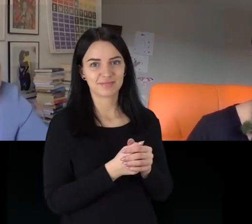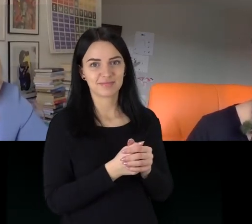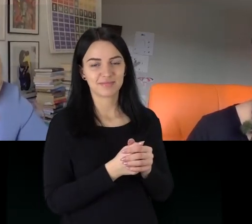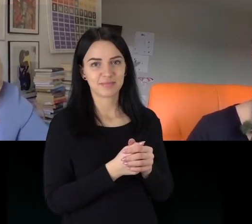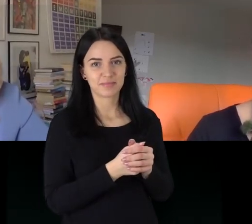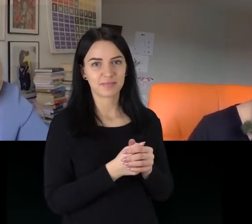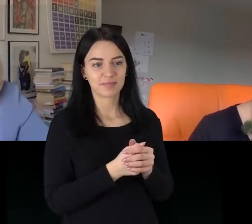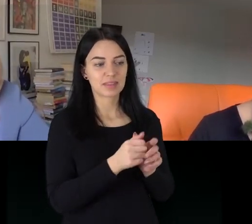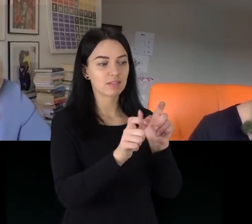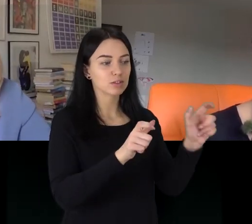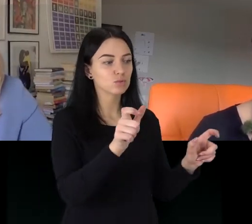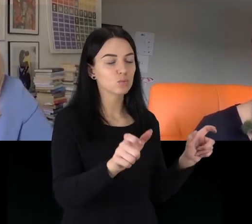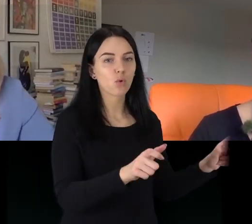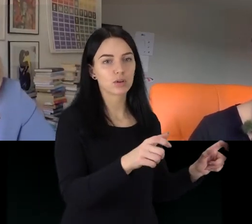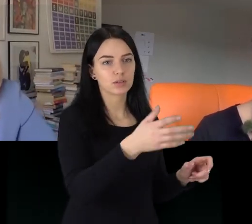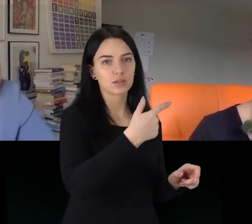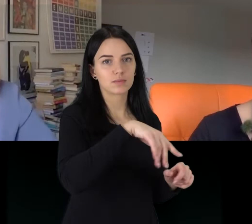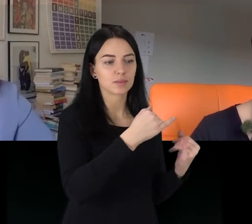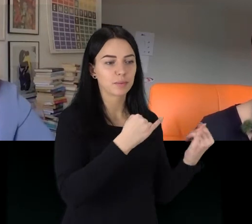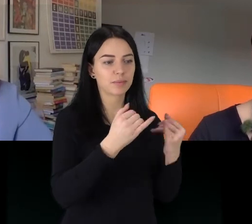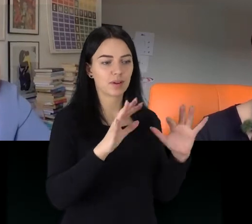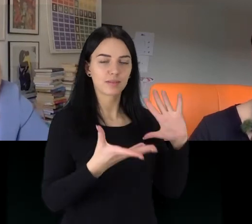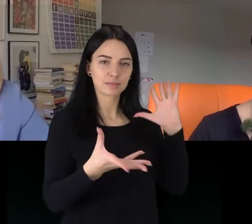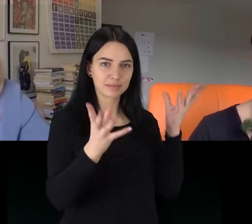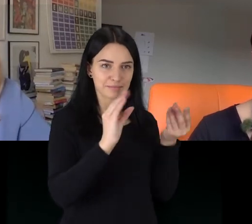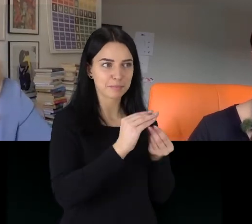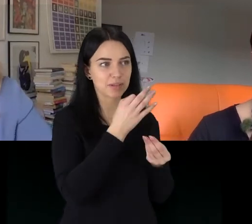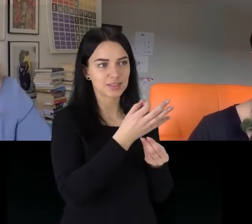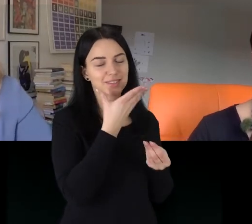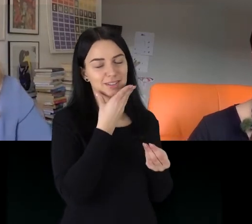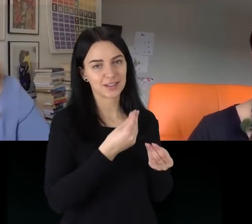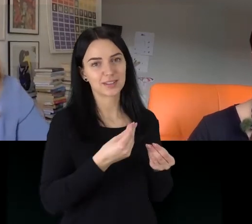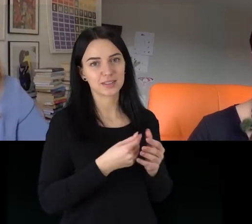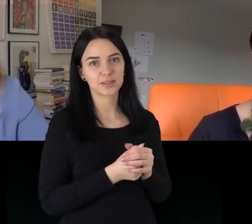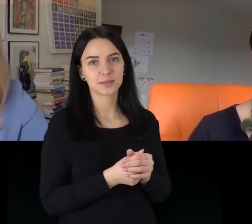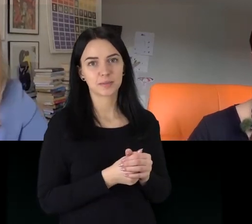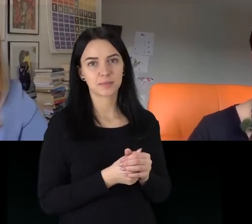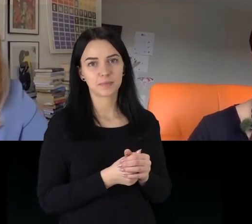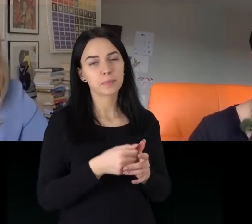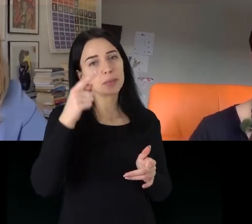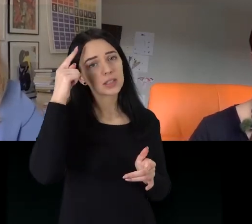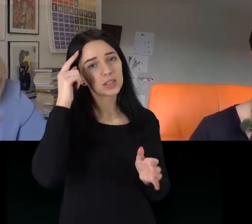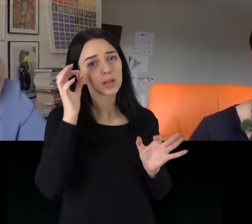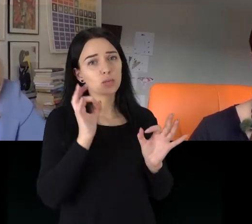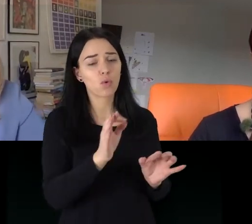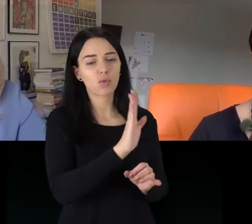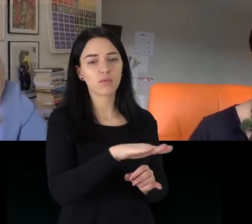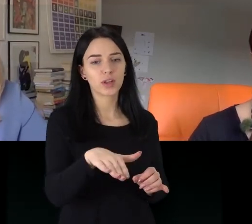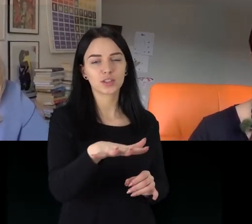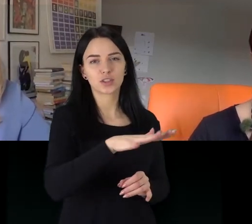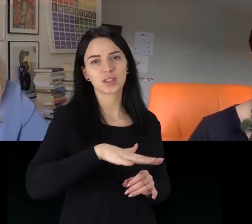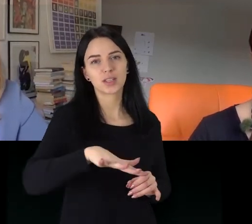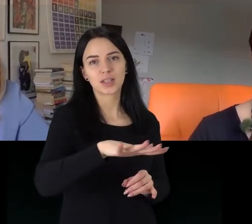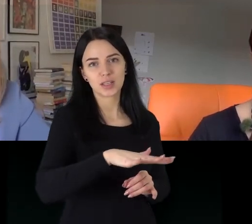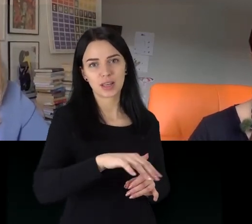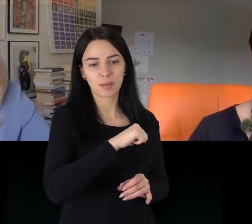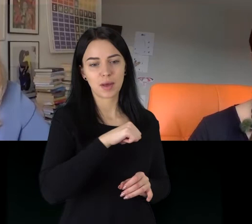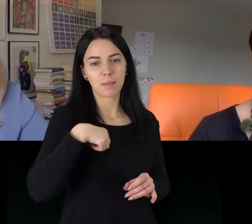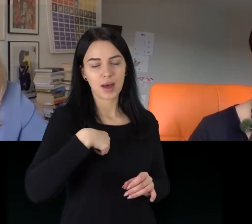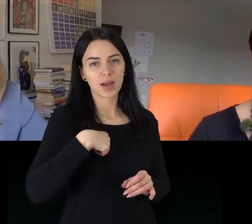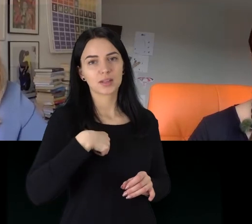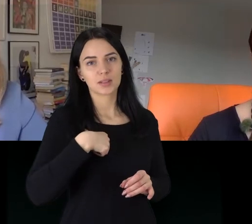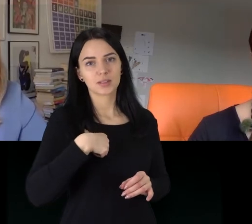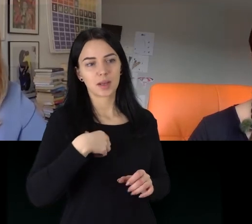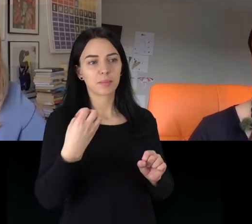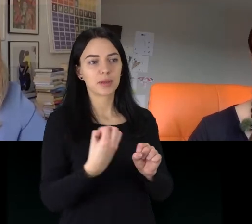tų žmonių, ką jie kalba. Tai logiška, nu turbūt čia, žinot, vaikai dar kieme išmokstam sakyti, ar ne, ant kito sakė,